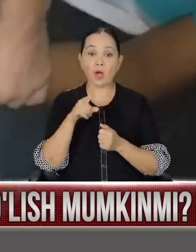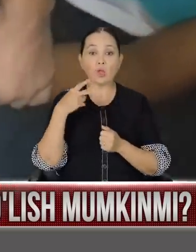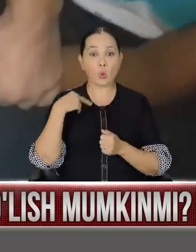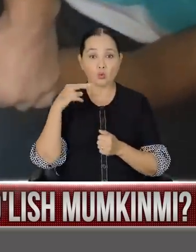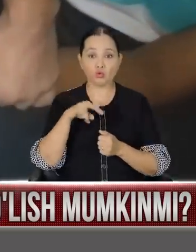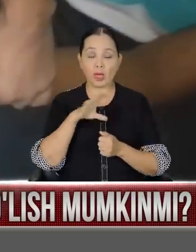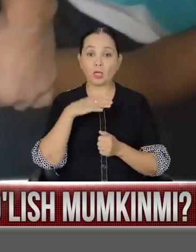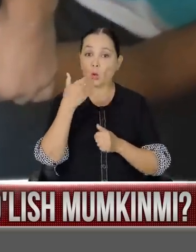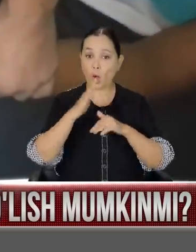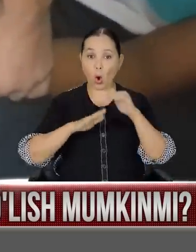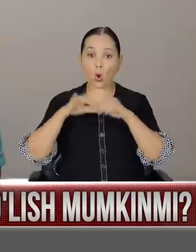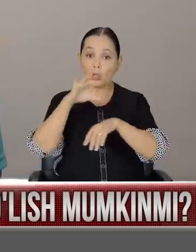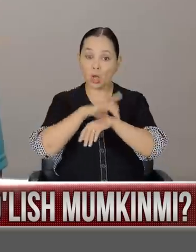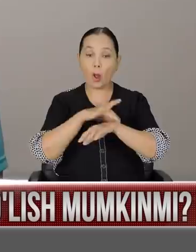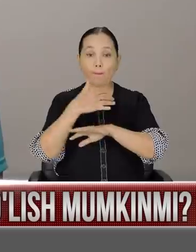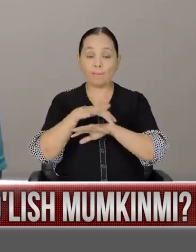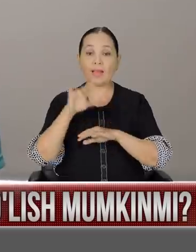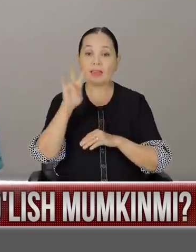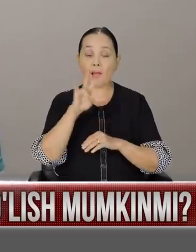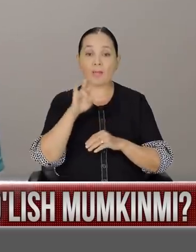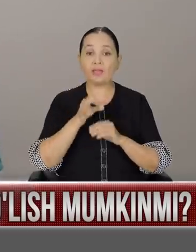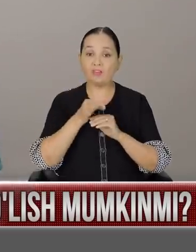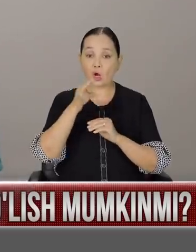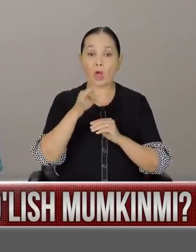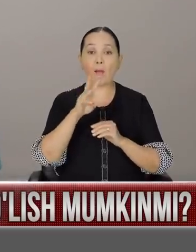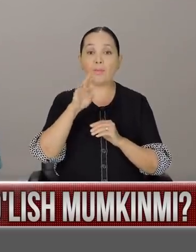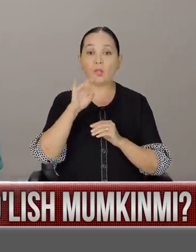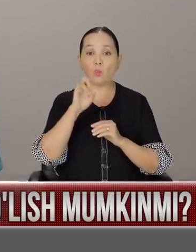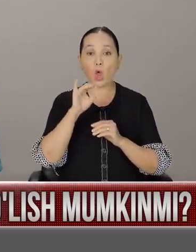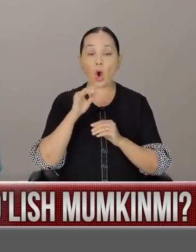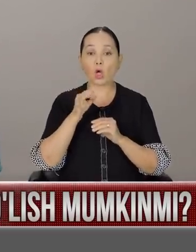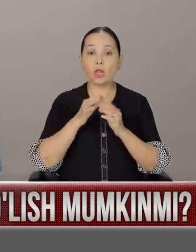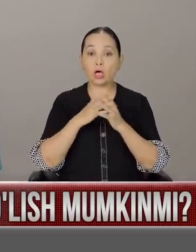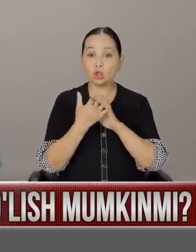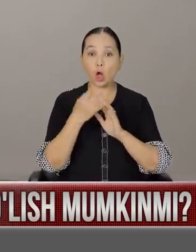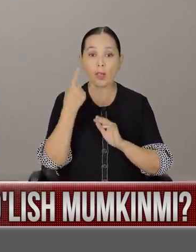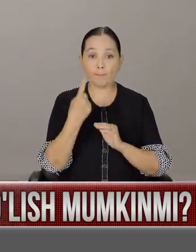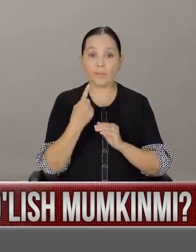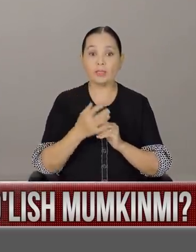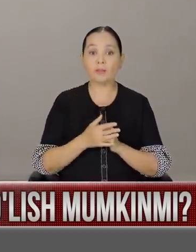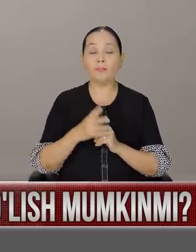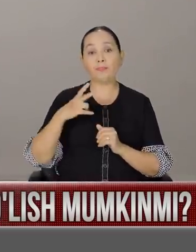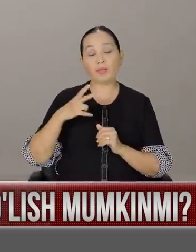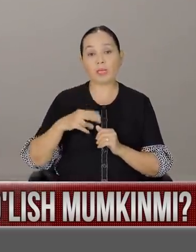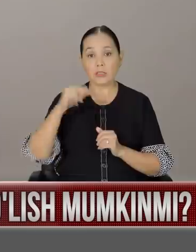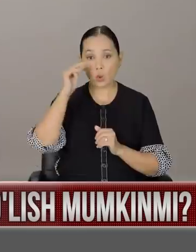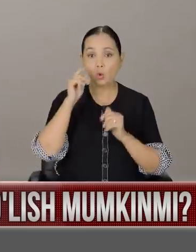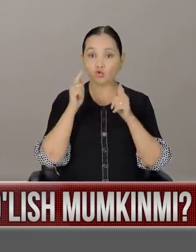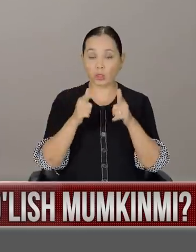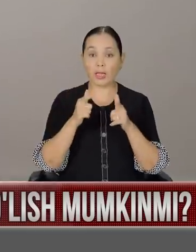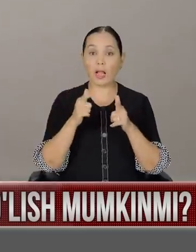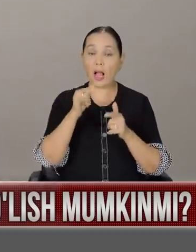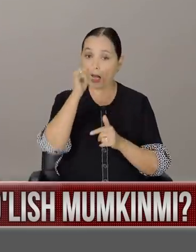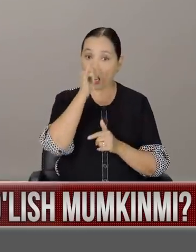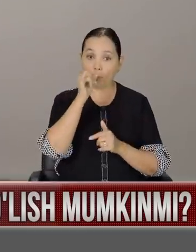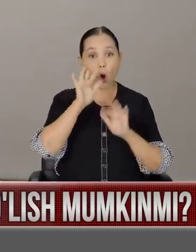ushlangan. Ular qo'lga olingan manzil esa Namangan viloyati Mingbuloq tumanidagi qishloqlardan biri. Bizimiz o'qishga kiradi, agar mabodo